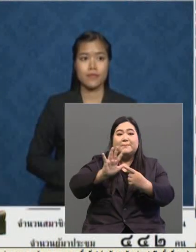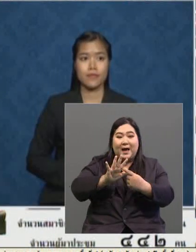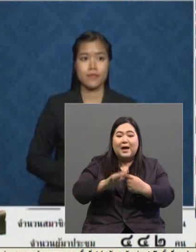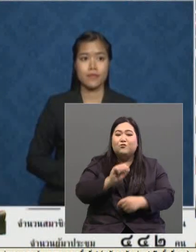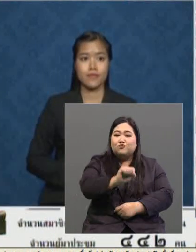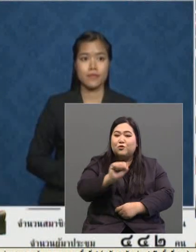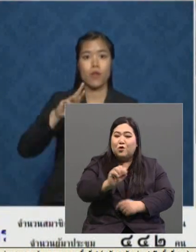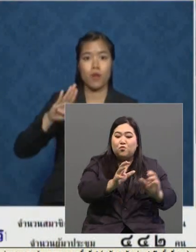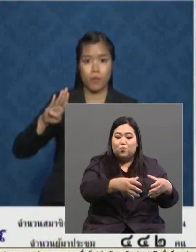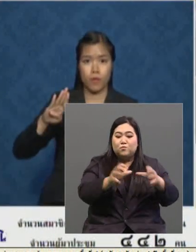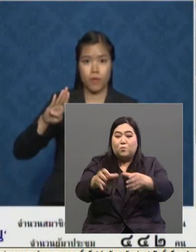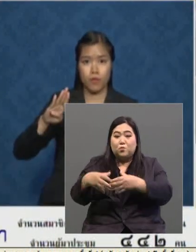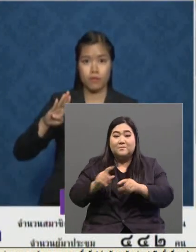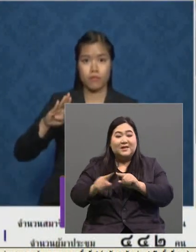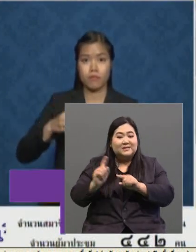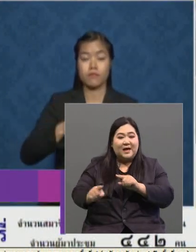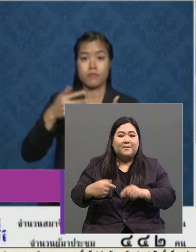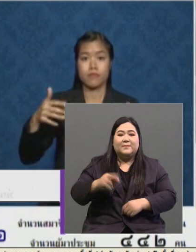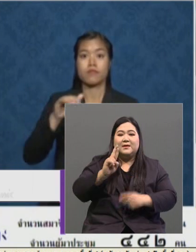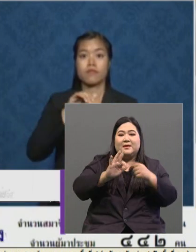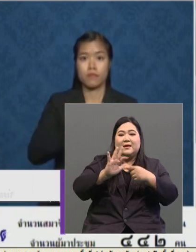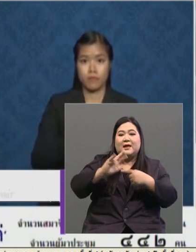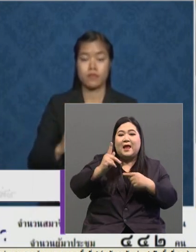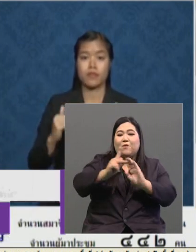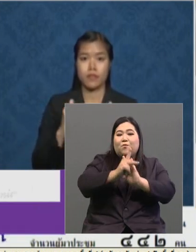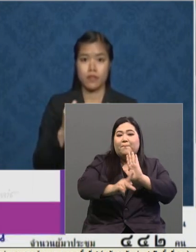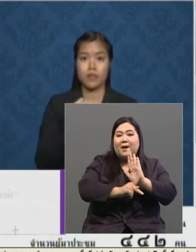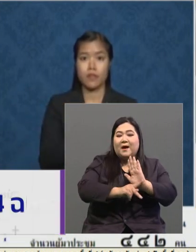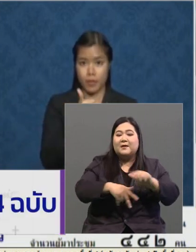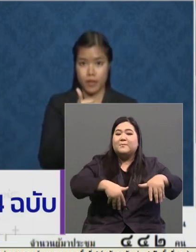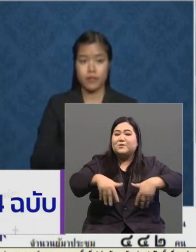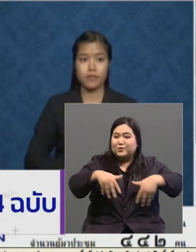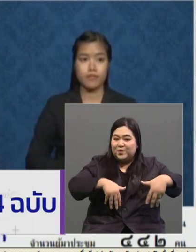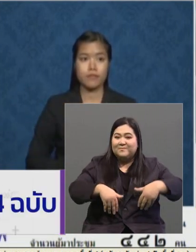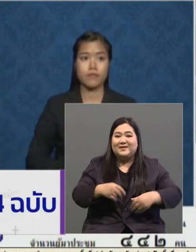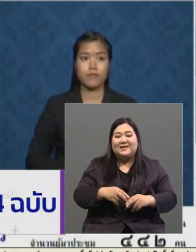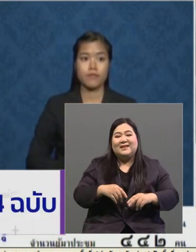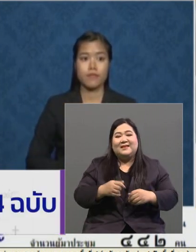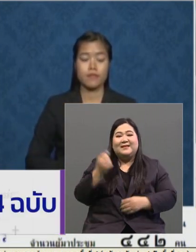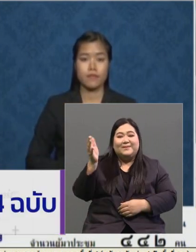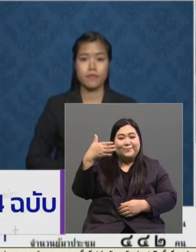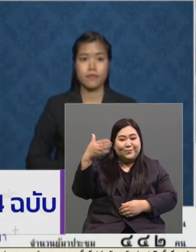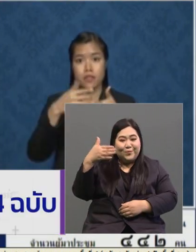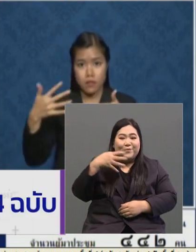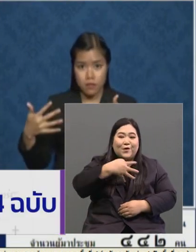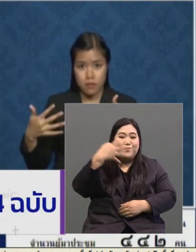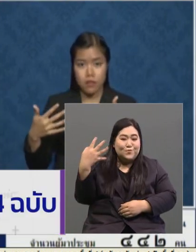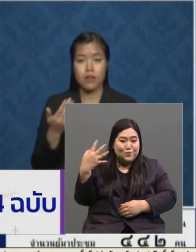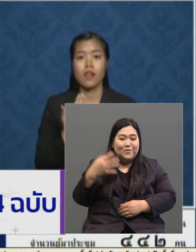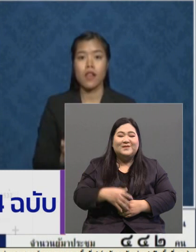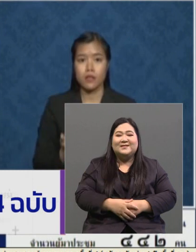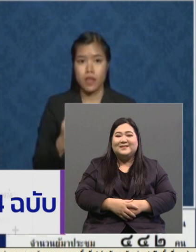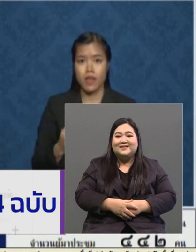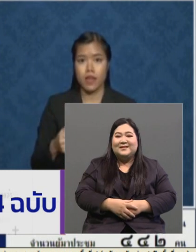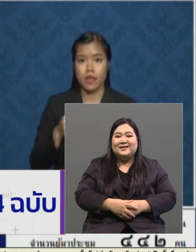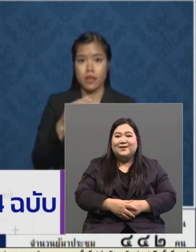พรรคเมื่อวานรวมทั้งผู้เสนอร่างกฎหมายภาคประชาชนค่ะเขามีการประดับประดาบริเวณที่นั่งด้วยสัญลักษณ์ก็คือธงสีรุ้ง